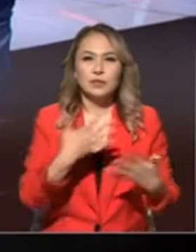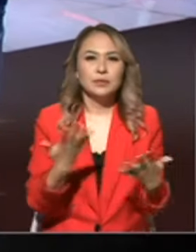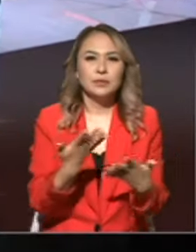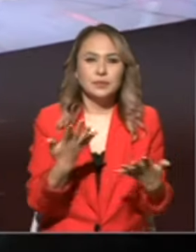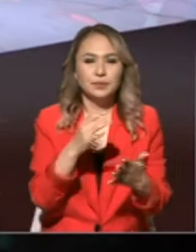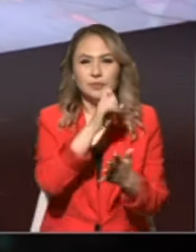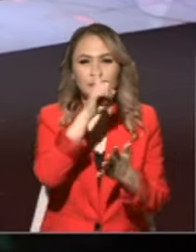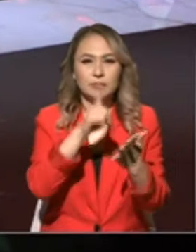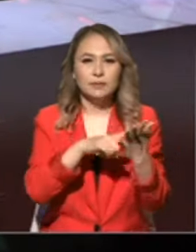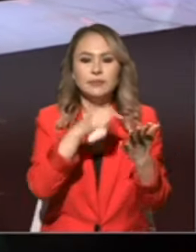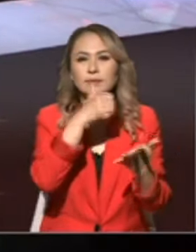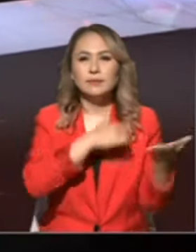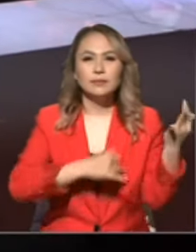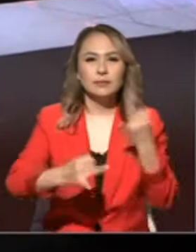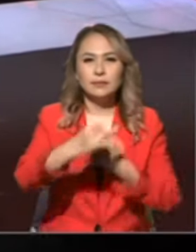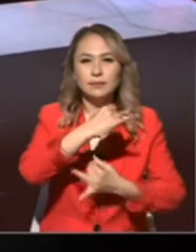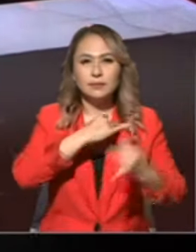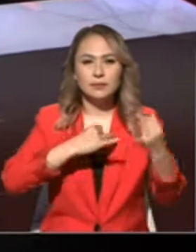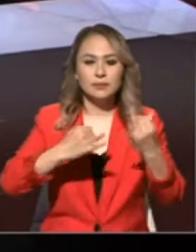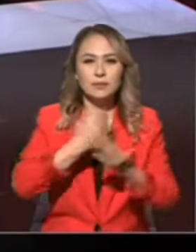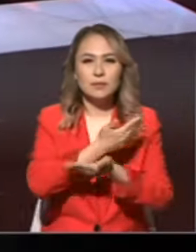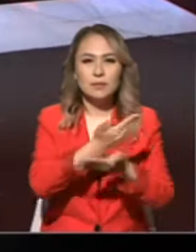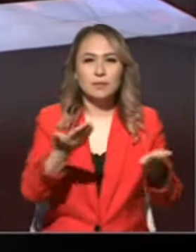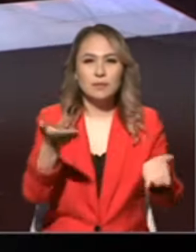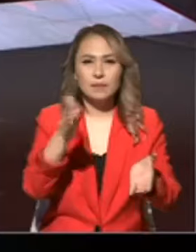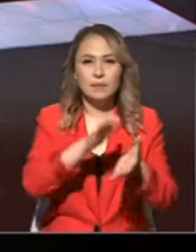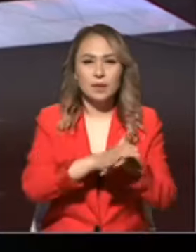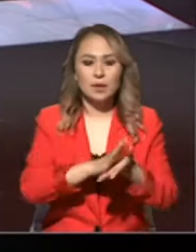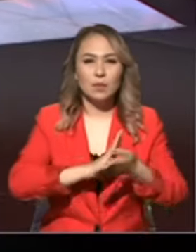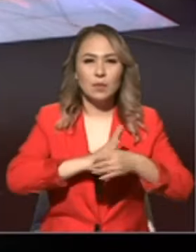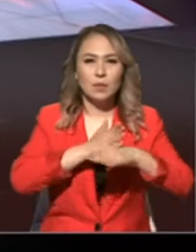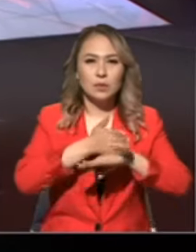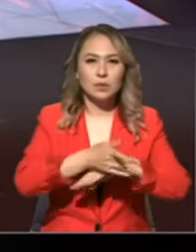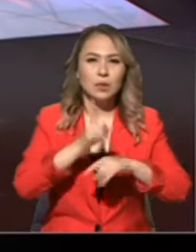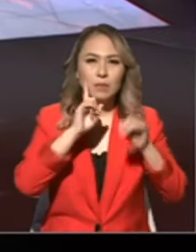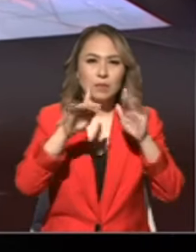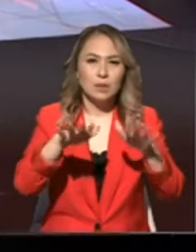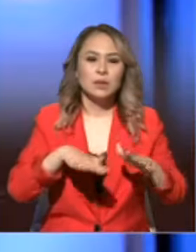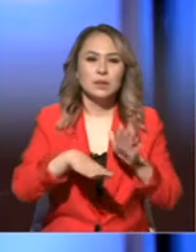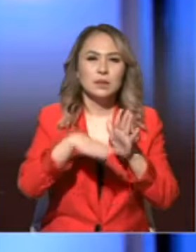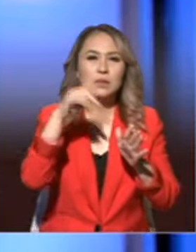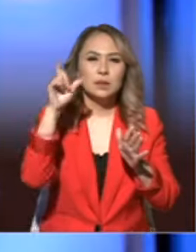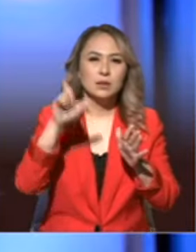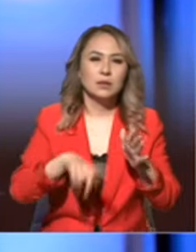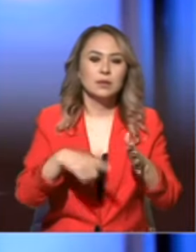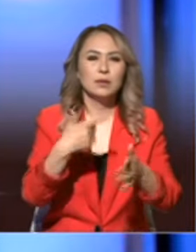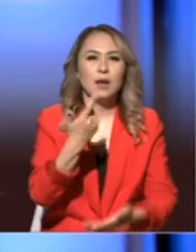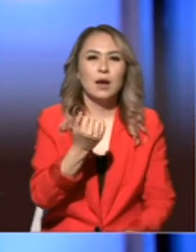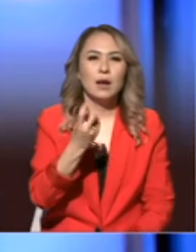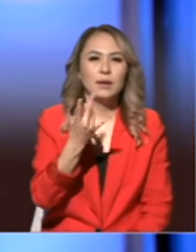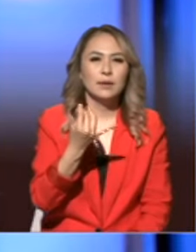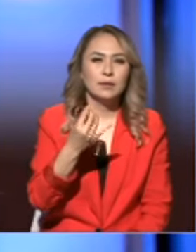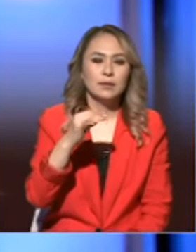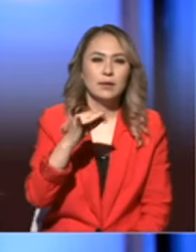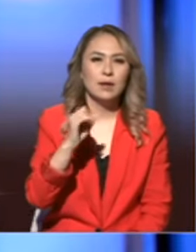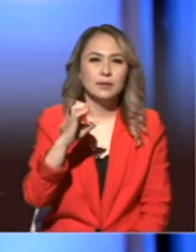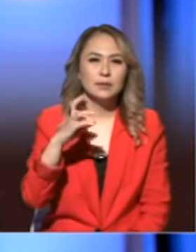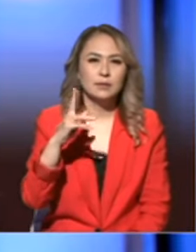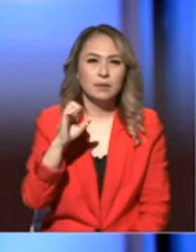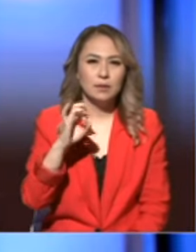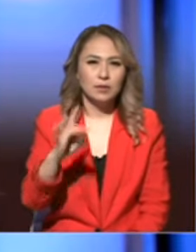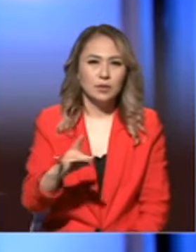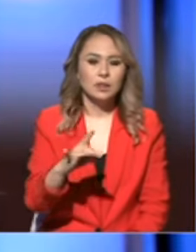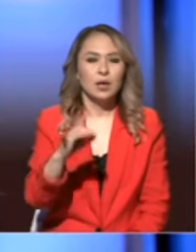сияқты сұрақтарды талқылауға. Өздеріңіз таныстырып өтсем, студия қонақтары парламент сенатының депутаты Ғалиасқар Сарбаев ағамыз,